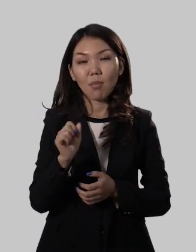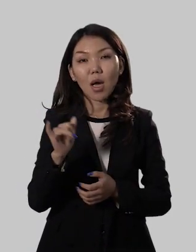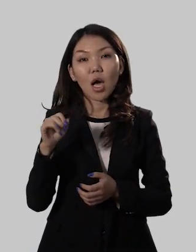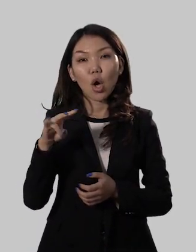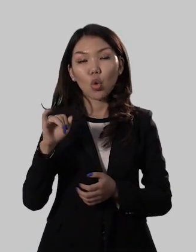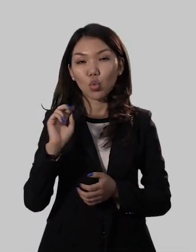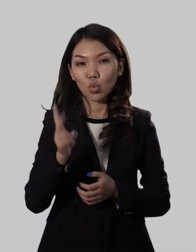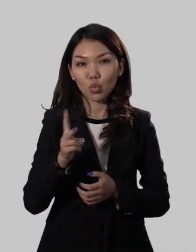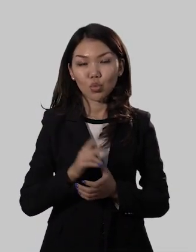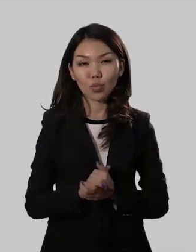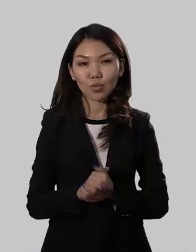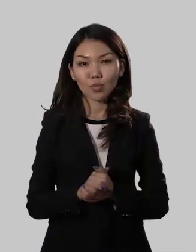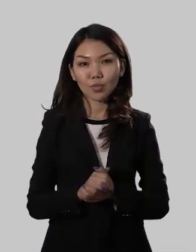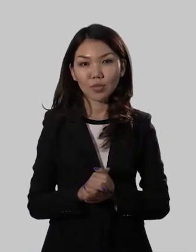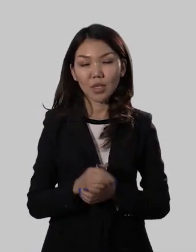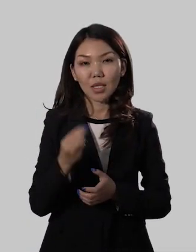баалуулук,